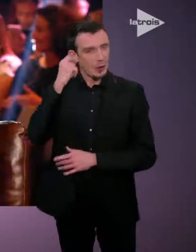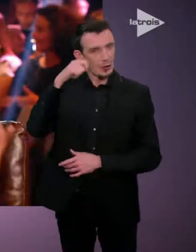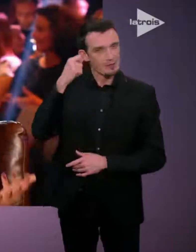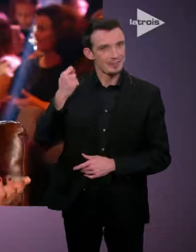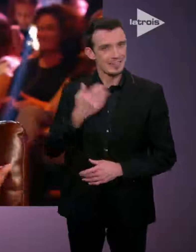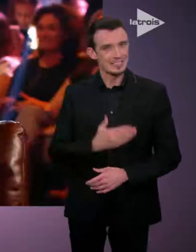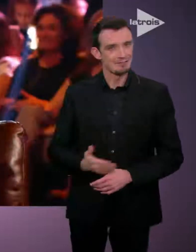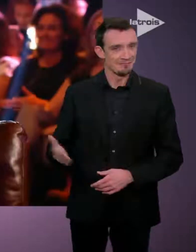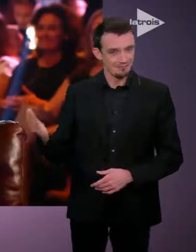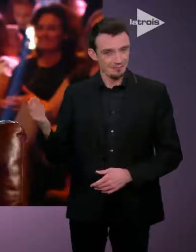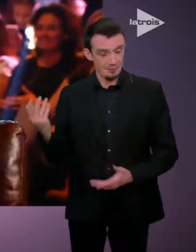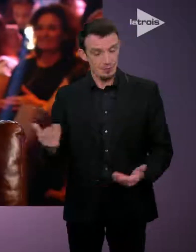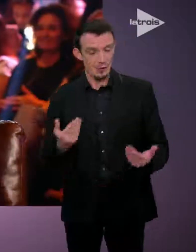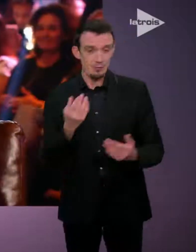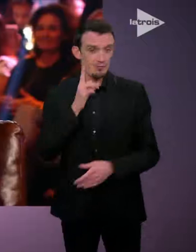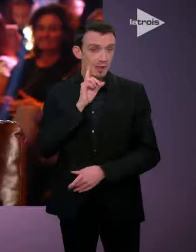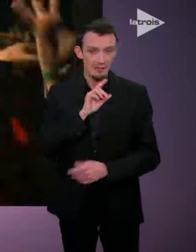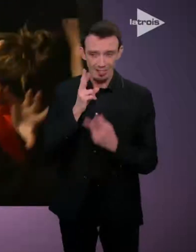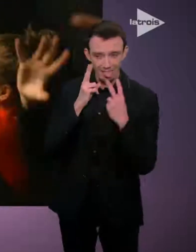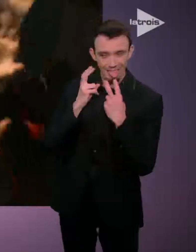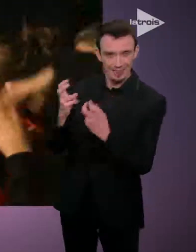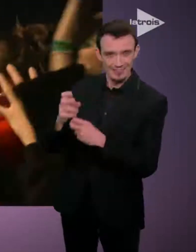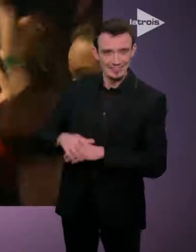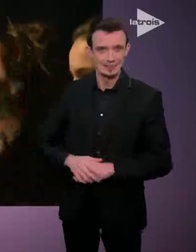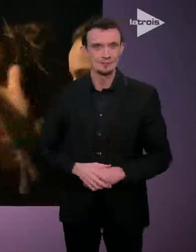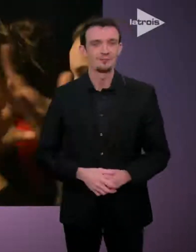mille feux et que les enfants sont contents de la voir. Regardez.